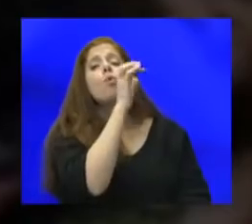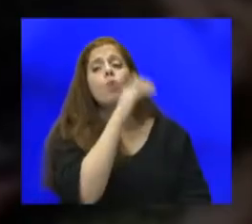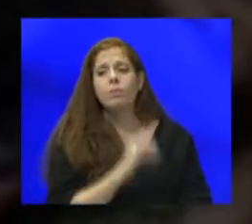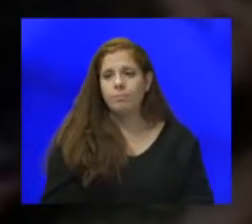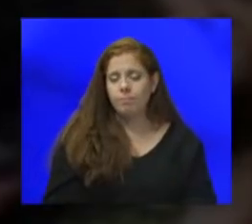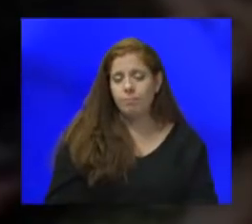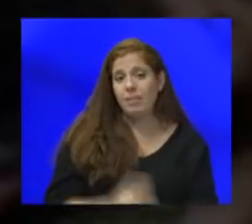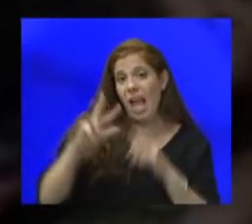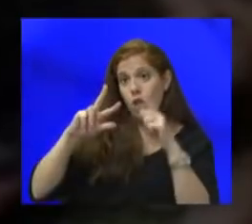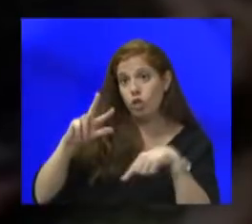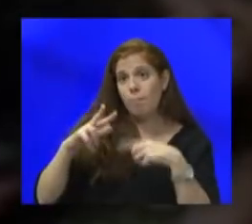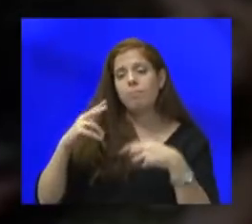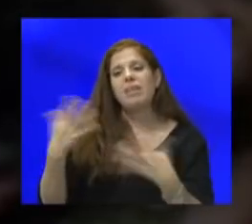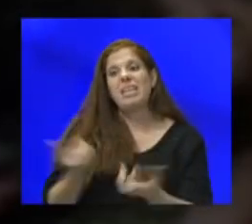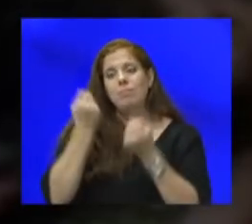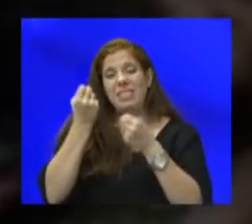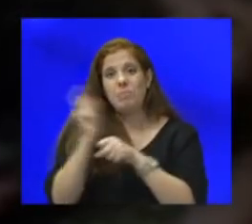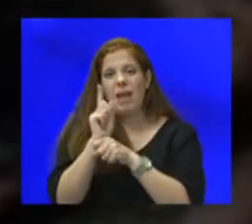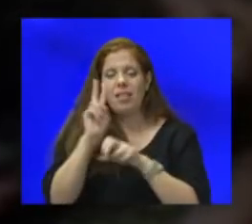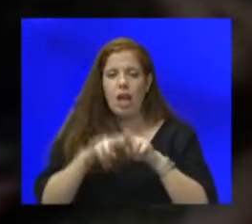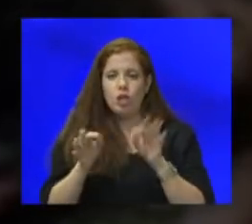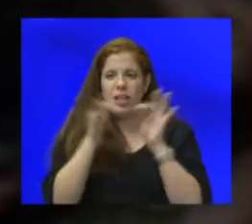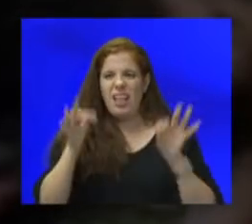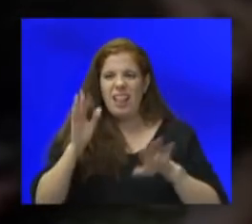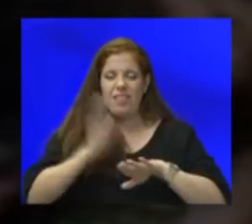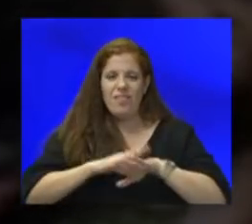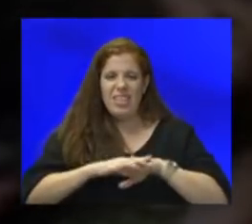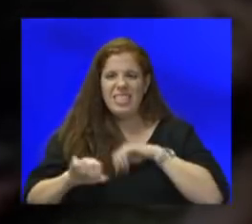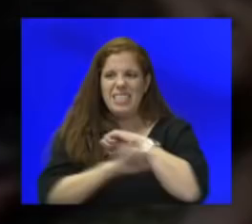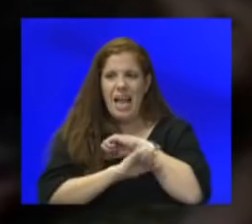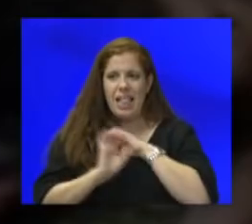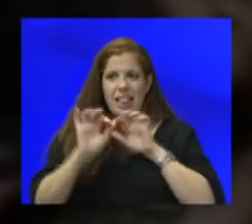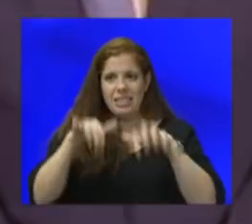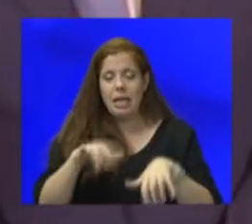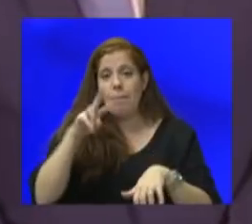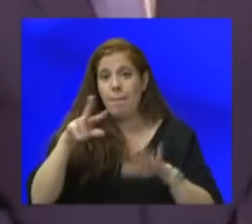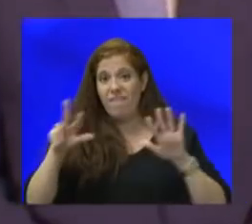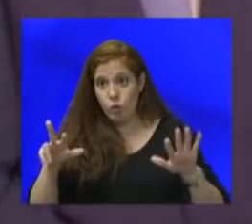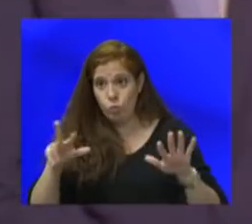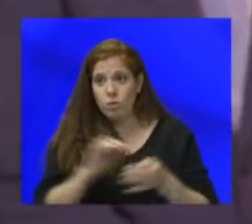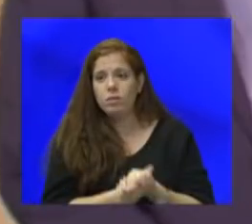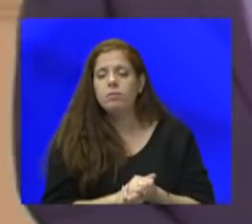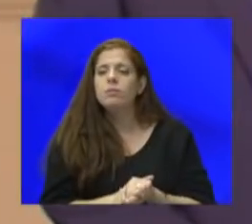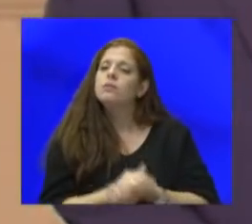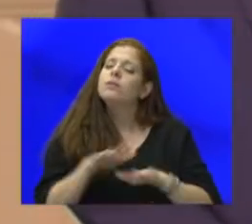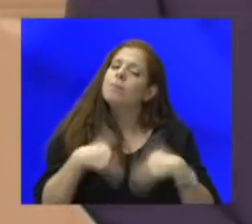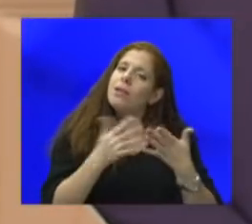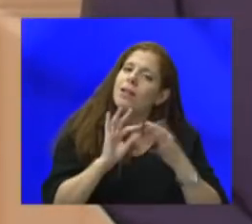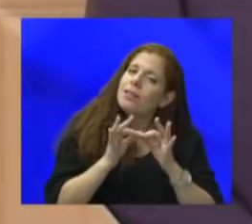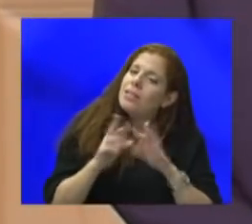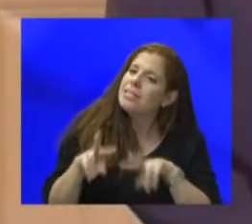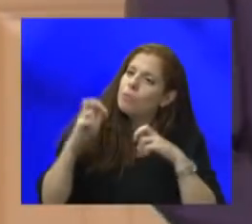את צ'אמפ אימץ ביידן מיד אחרי שנכנס לתפקיד סגן הנשיא תחת ברק אובמה ב-2008. This also gives the internet one last chance